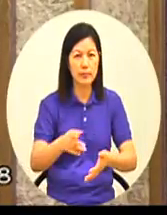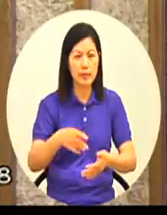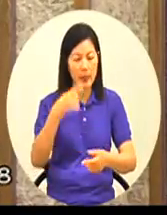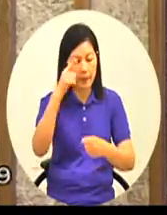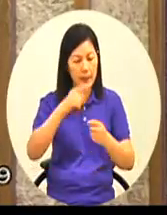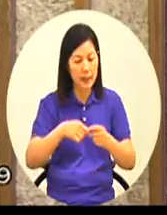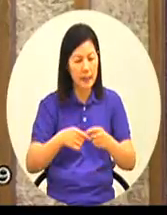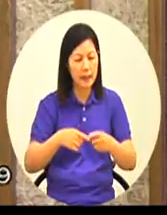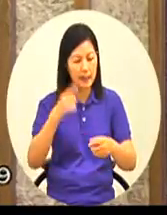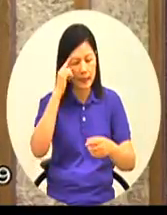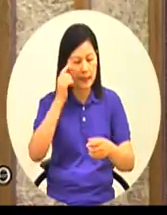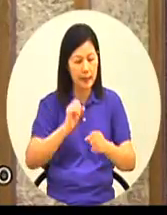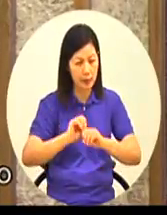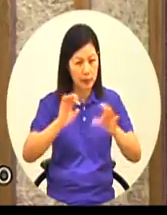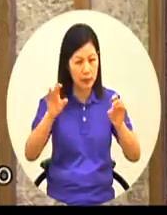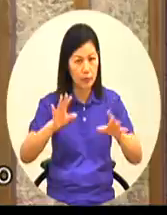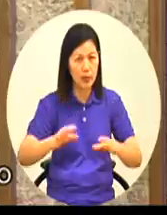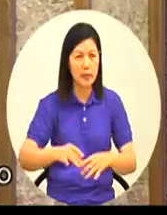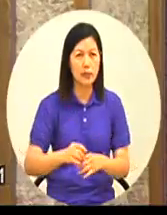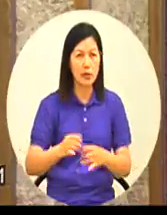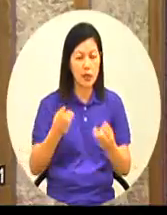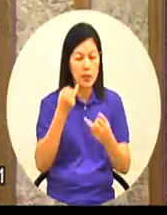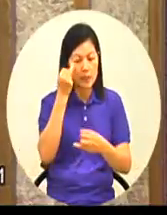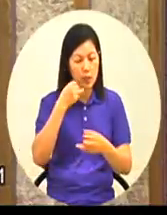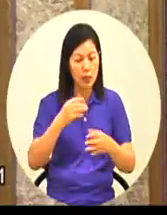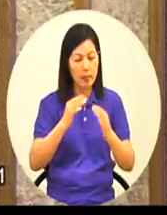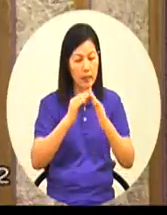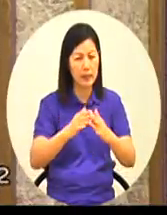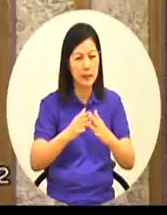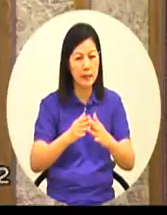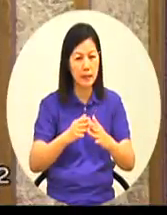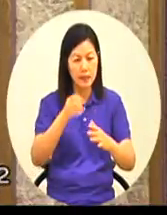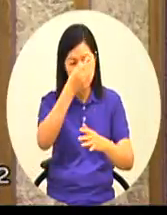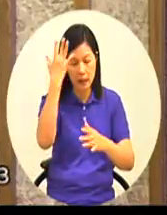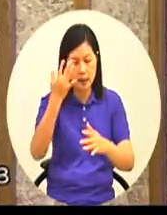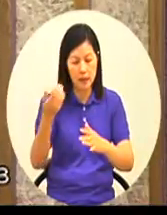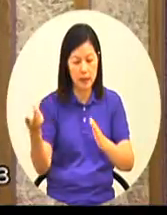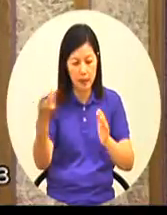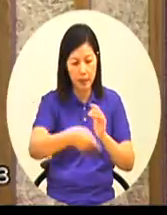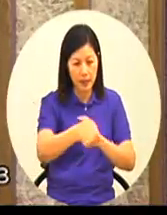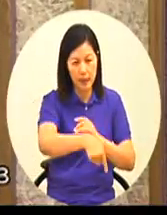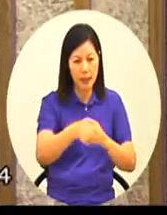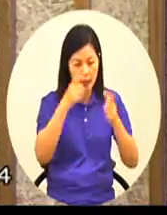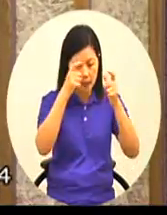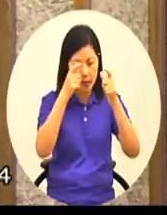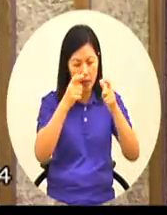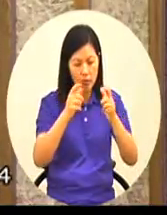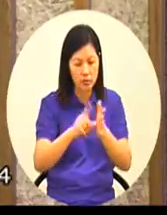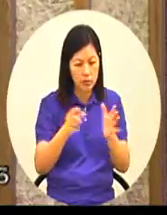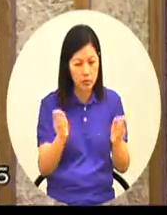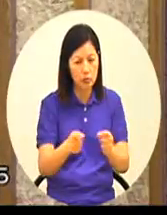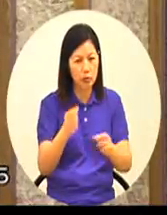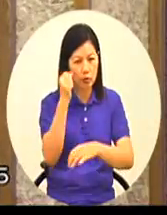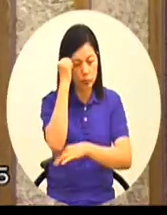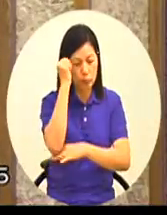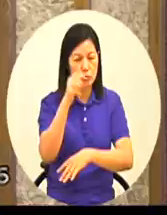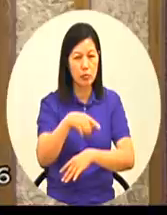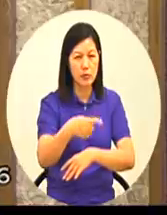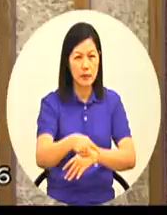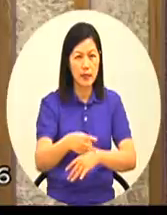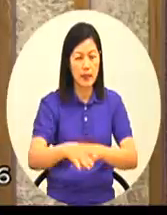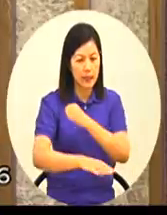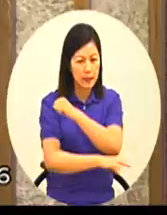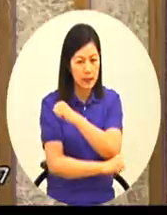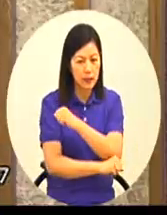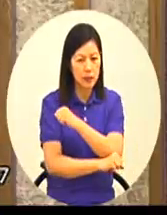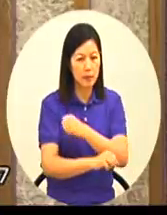想要推动姐妹社的年轻人来高雄短期的居留。那我们有没有可能给他一些基本的一些食